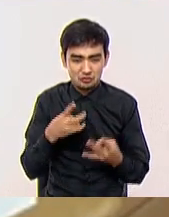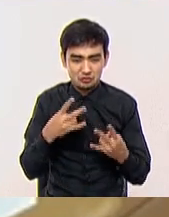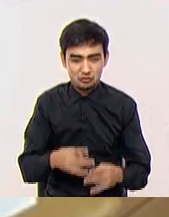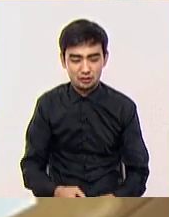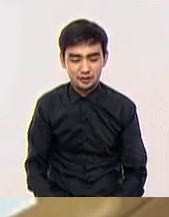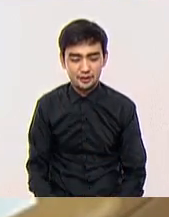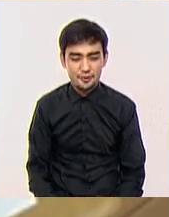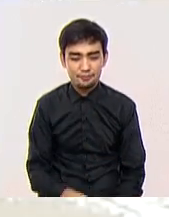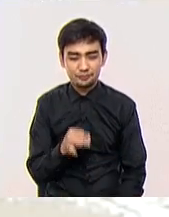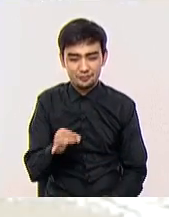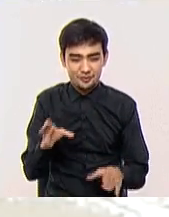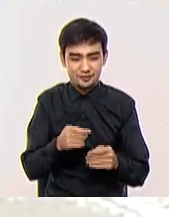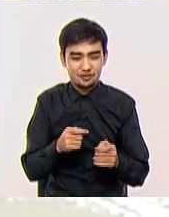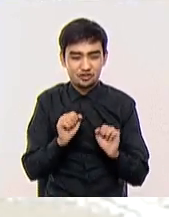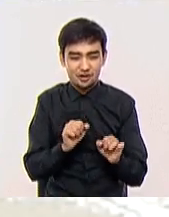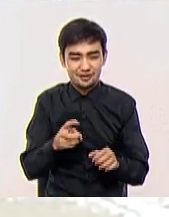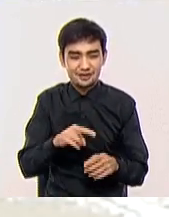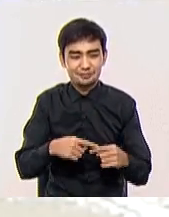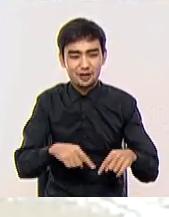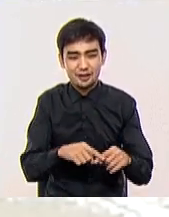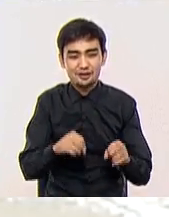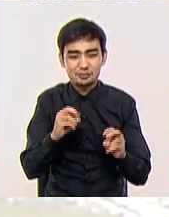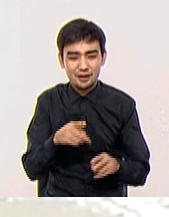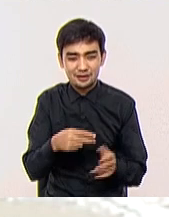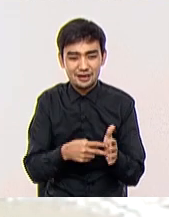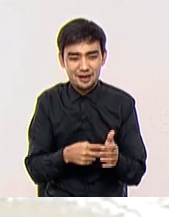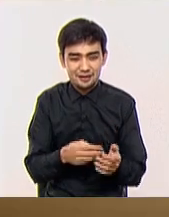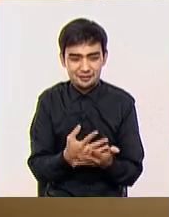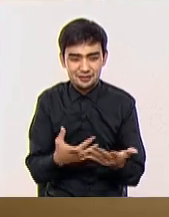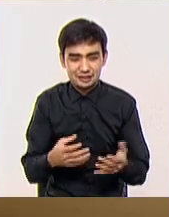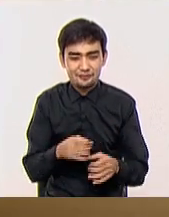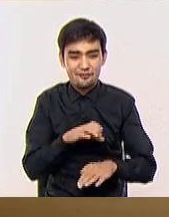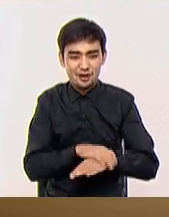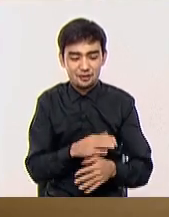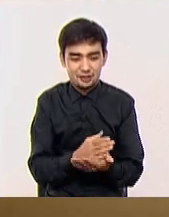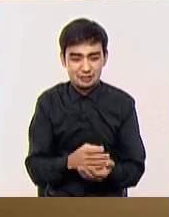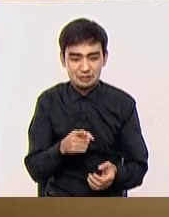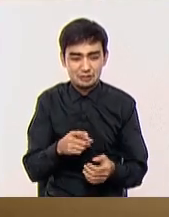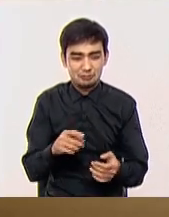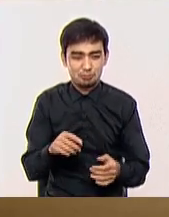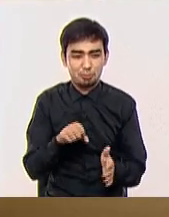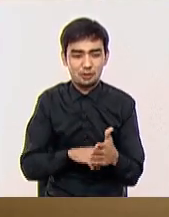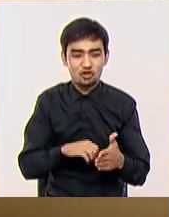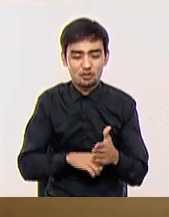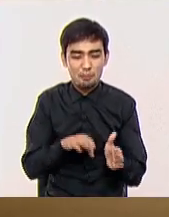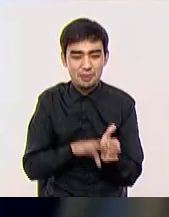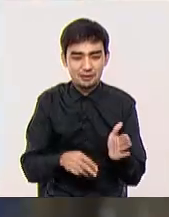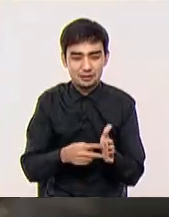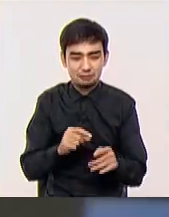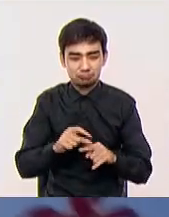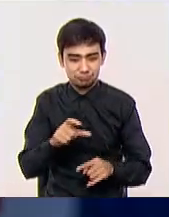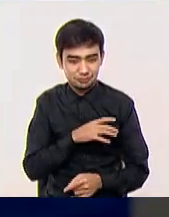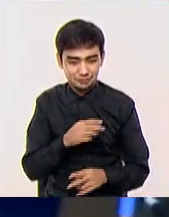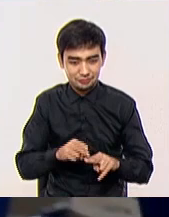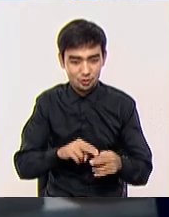Ал бәсекелестік қорғау және дамыту агенттігі негізсіз баға көтерілген бірнеше факторды жариялады. Агенттіктің мәліметінше инвойстар өндірушілер